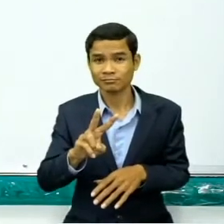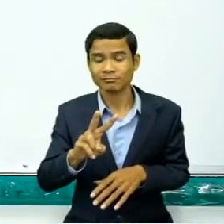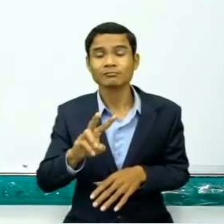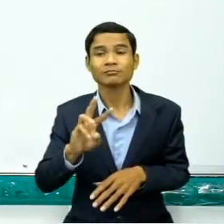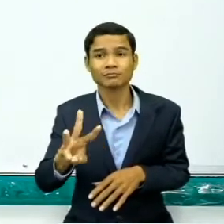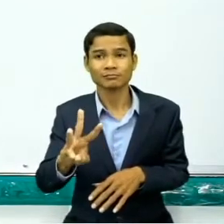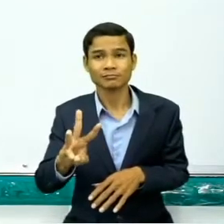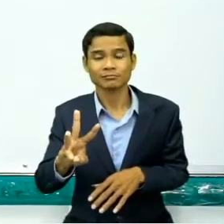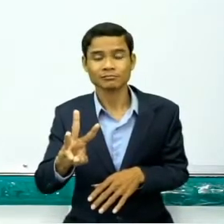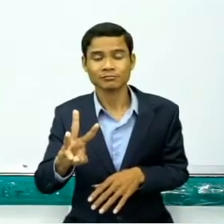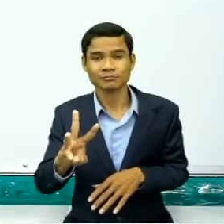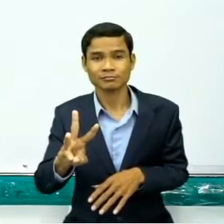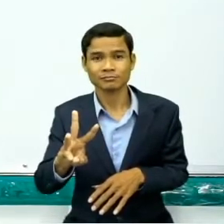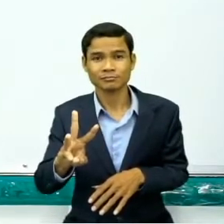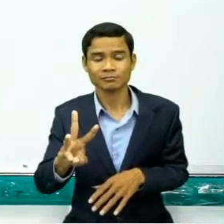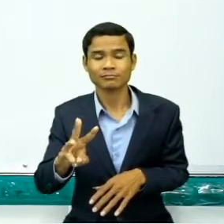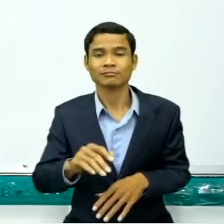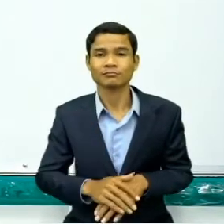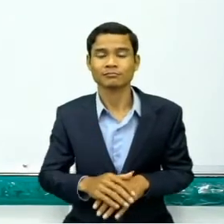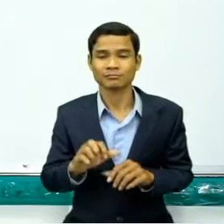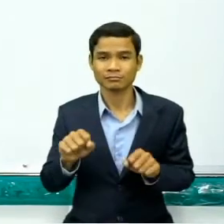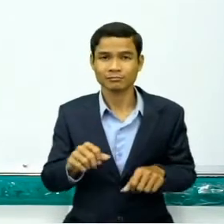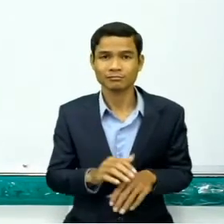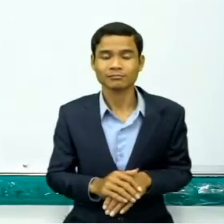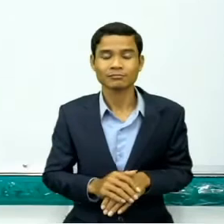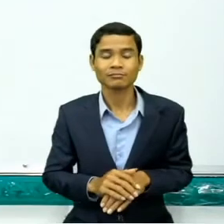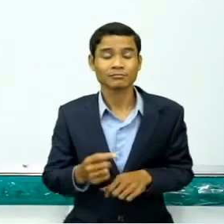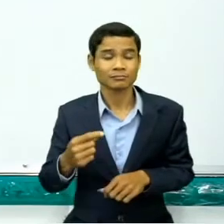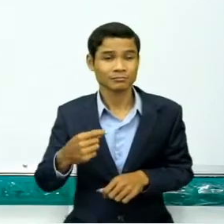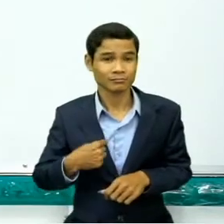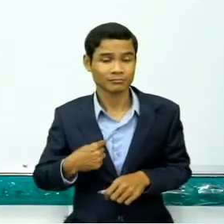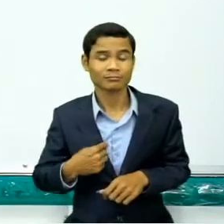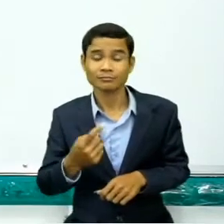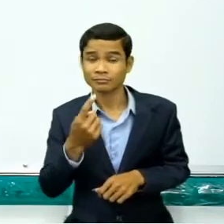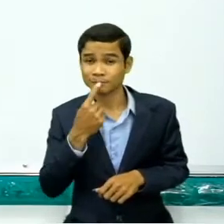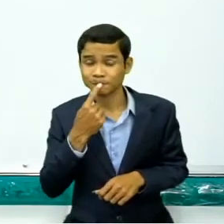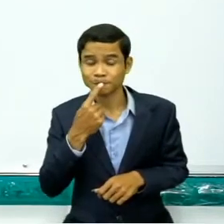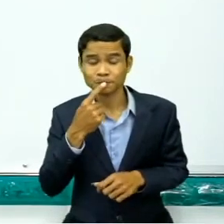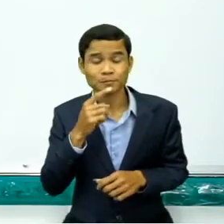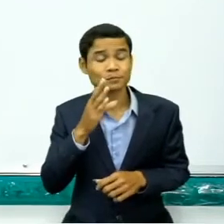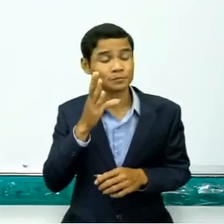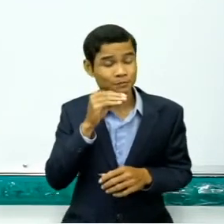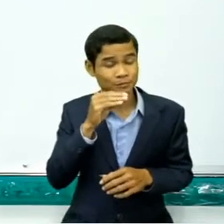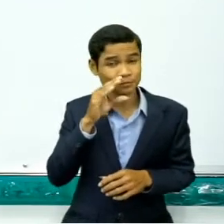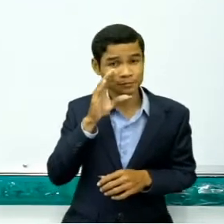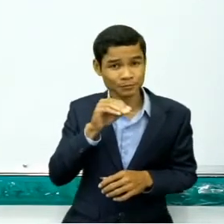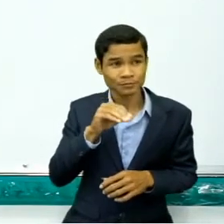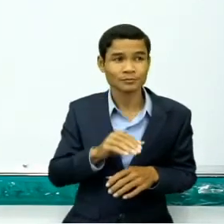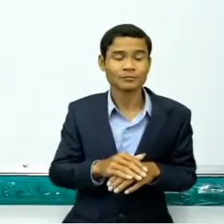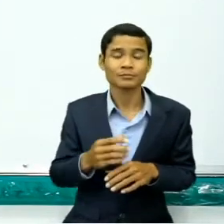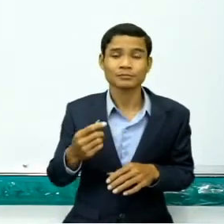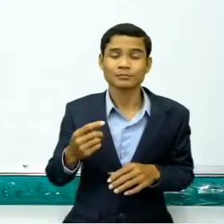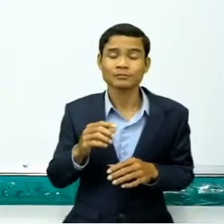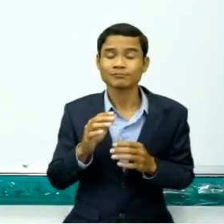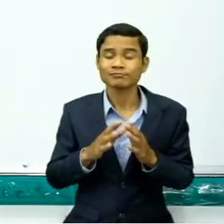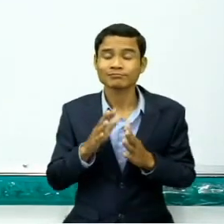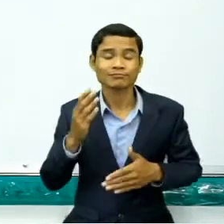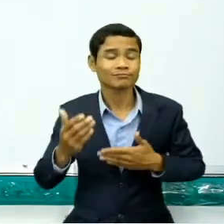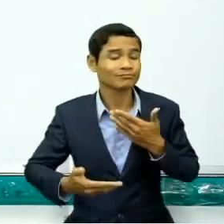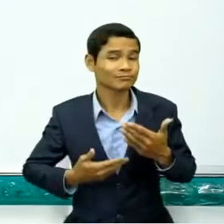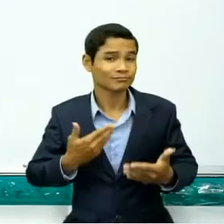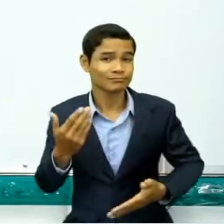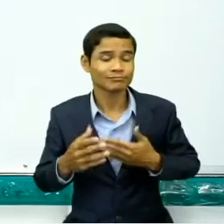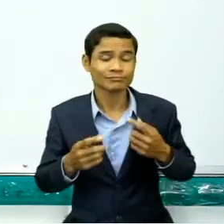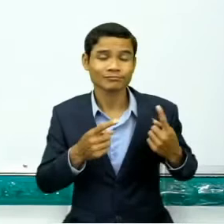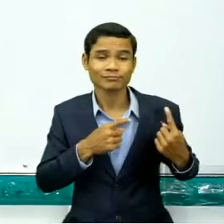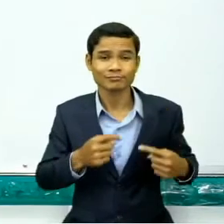1 2 7 khnyom men mot sam rap ni ye ba sam bai